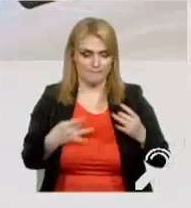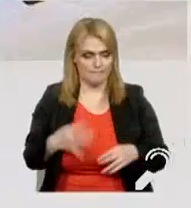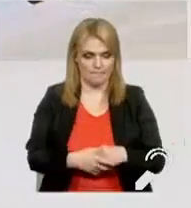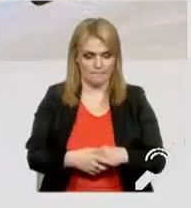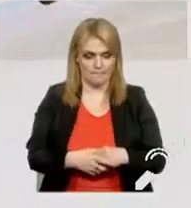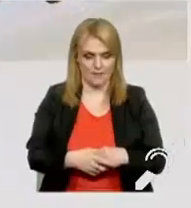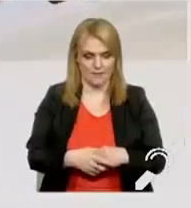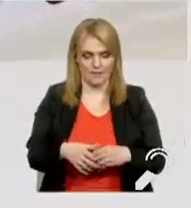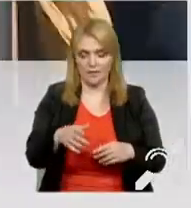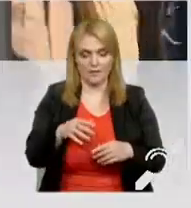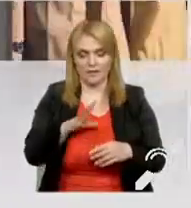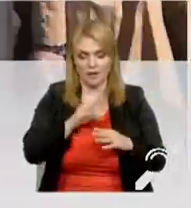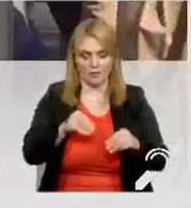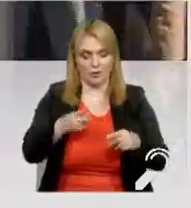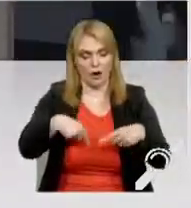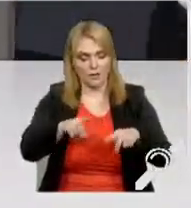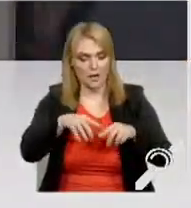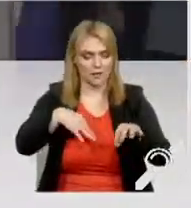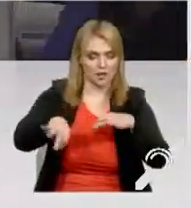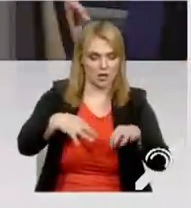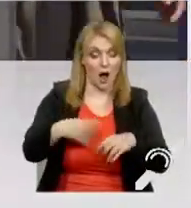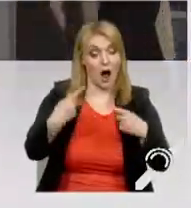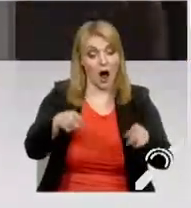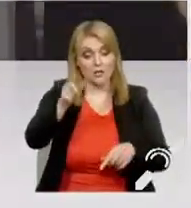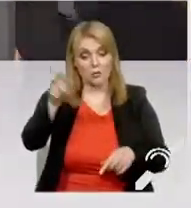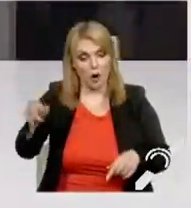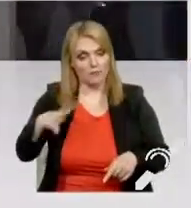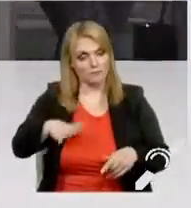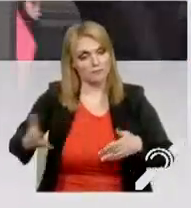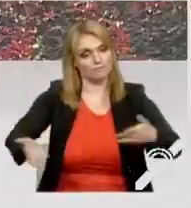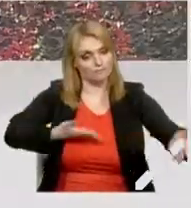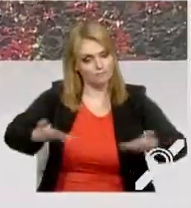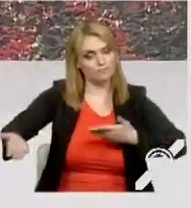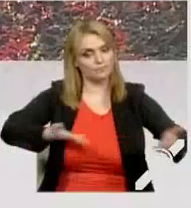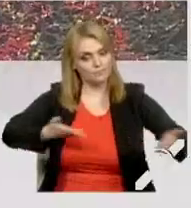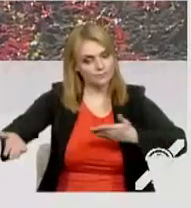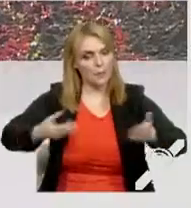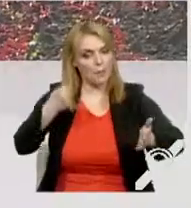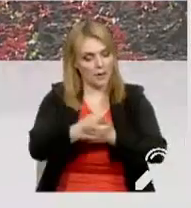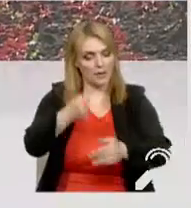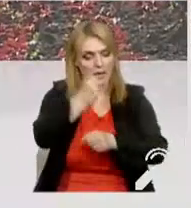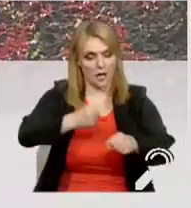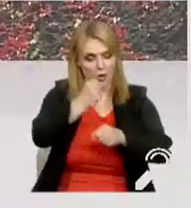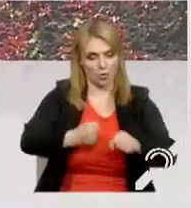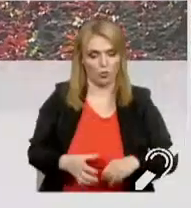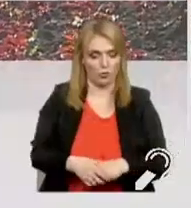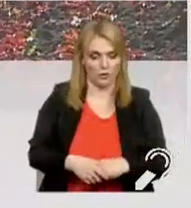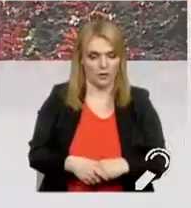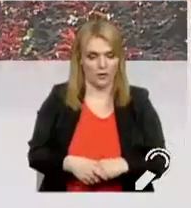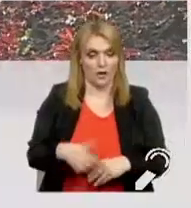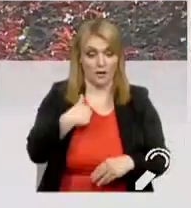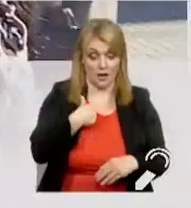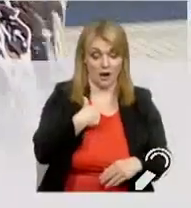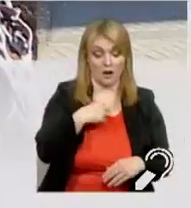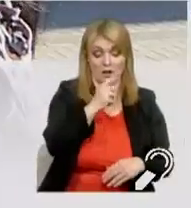se organizează circulația. Alți oameni au fost nevoiți să meargă kilometri întregi pe jos până la serviciu. Eu sunt de la